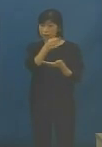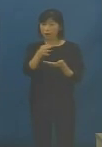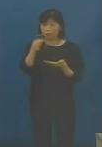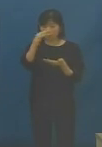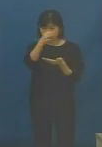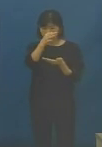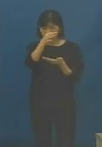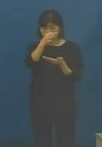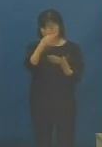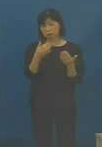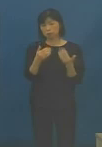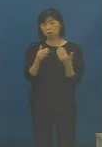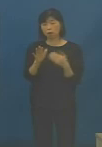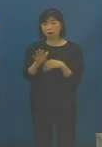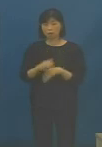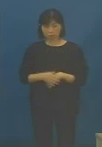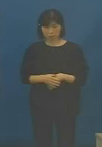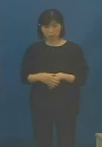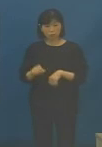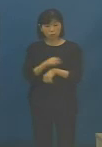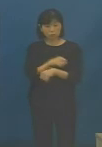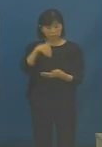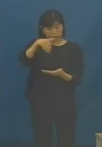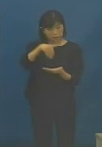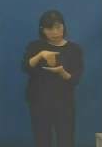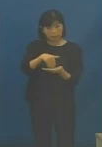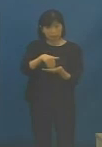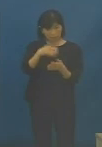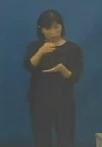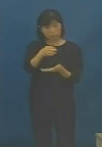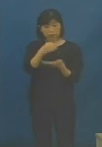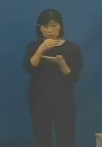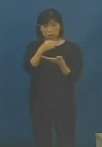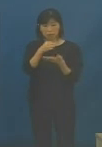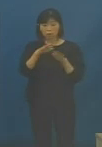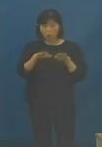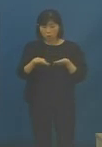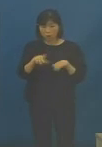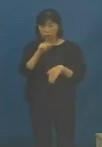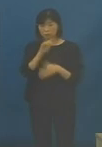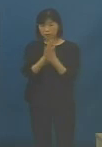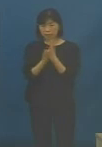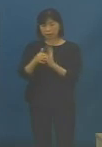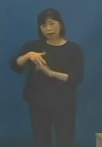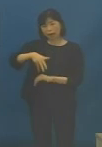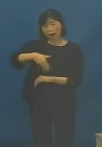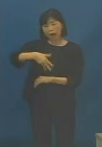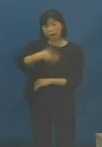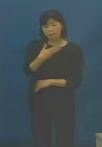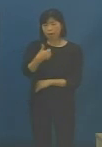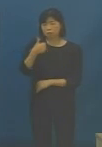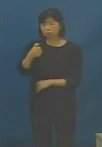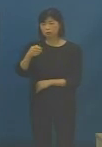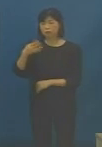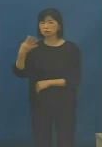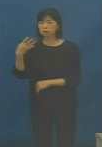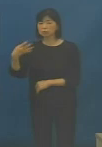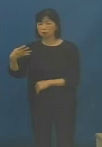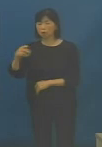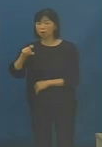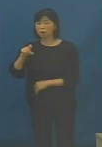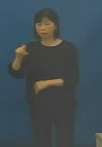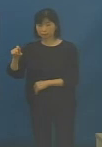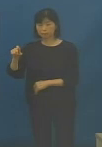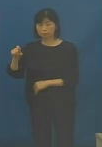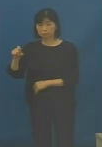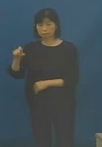。特に最低賃金がですね、この度鳥取県で854円がという